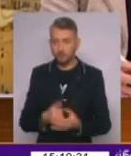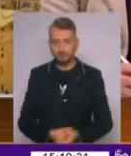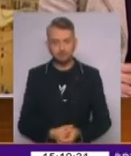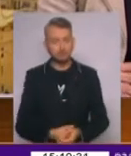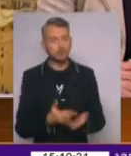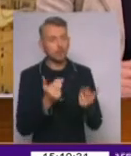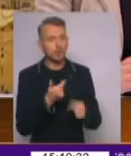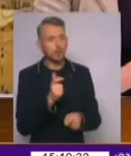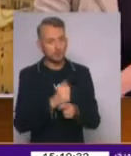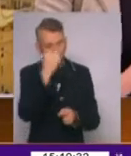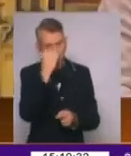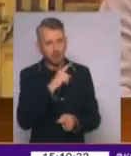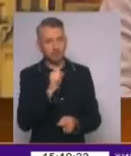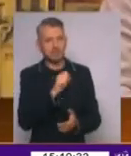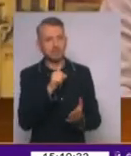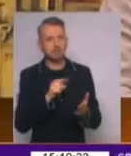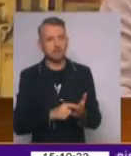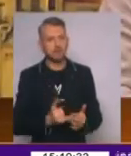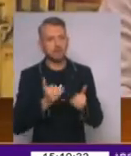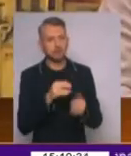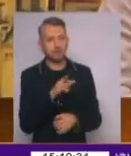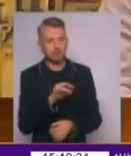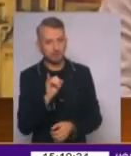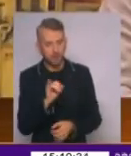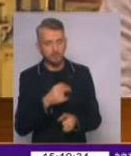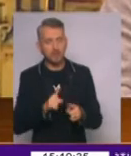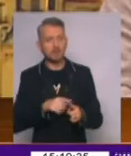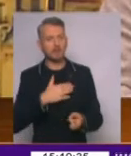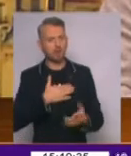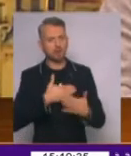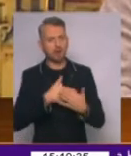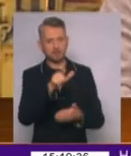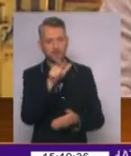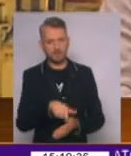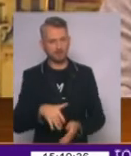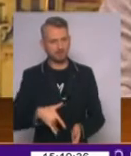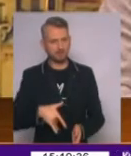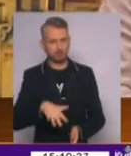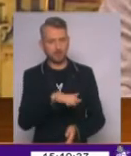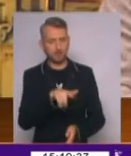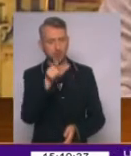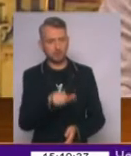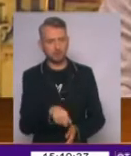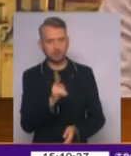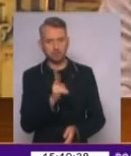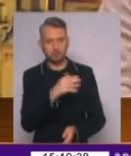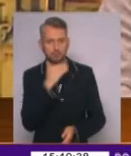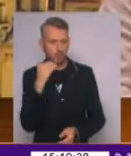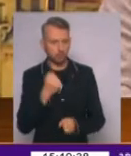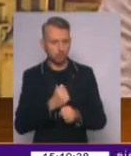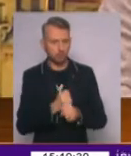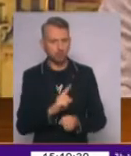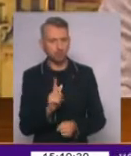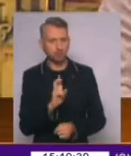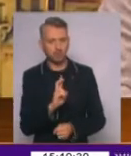Так, дуже дякую за запитання, шановна Марія Іванівна. Це наш активіст Печерське, людина, яка дійсно дуже багато робить для того,